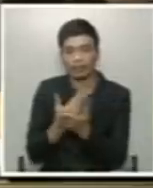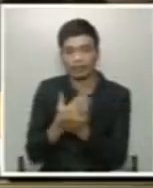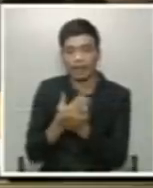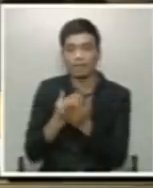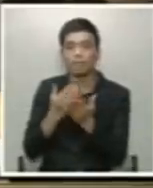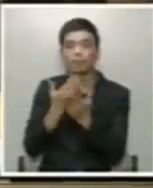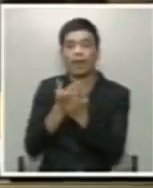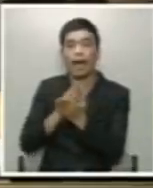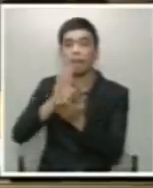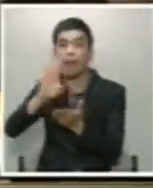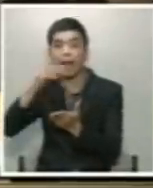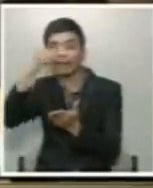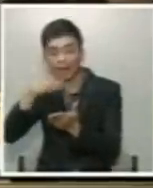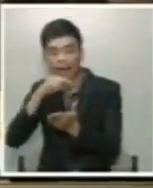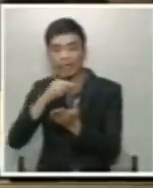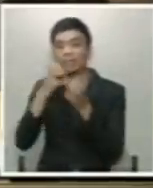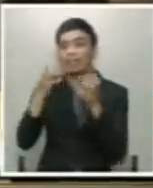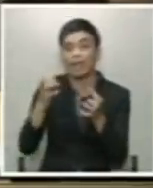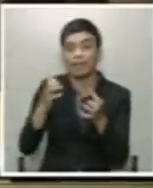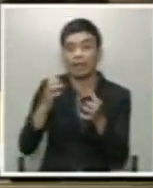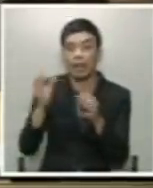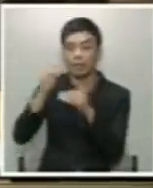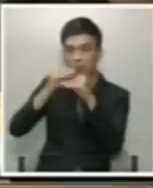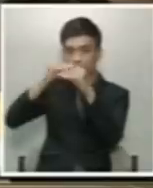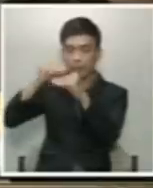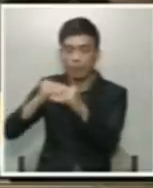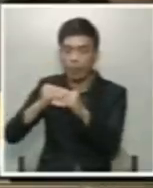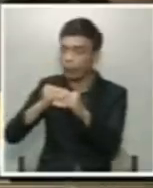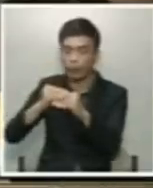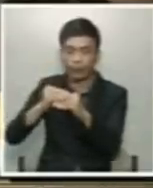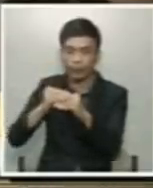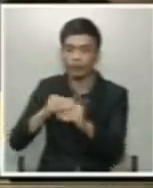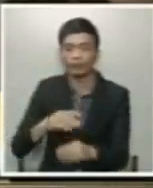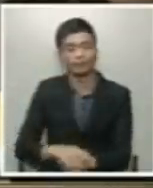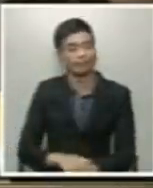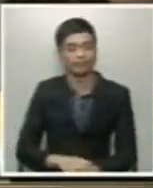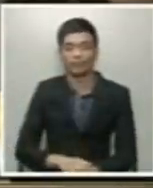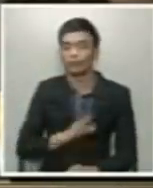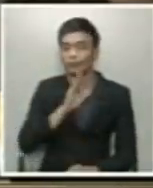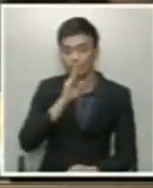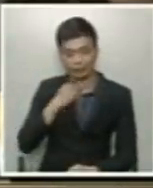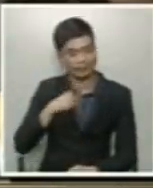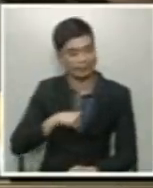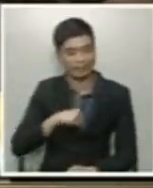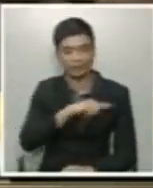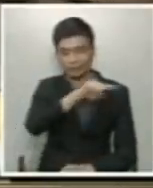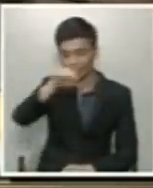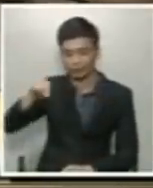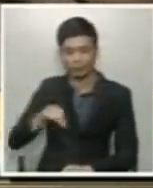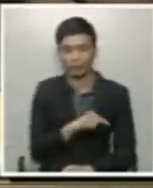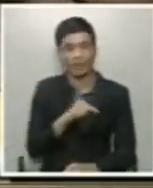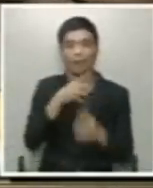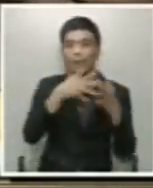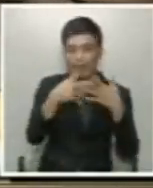งขึ้นที่แข็งค่าขึ้นพวกผมอยู่ไม่เป็นเนี่ยไม่เป็นไรฮะแต่ประชาชน